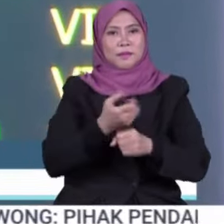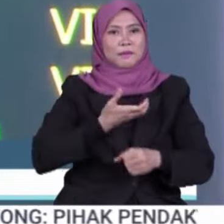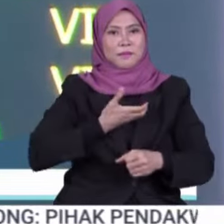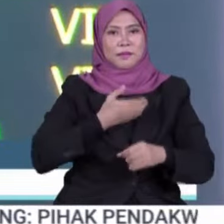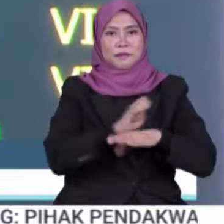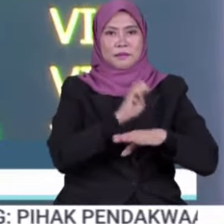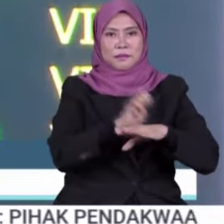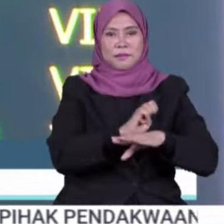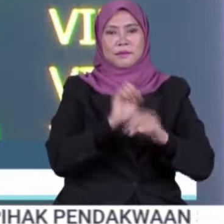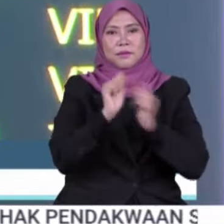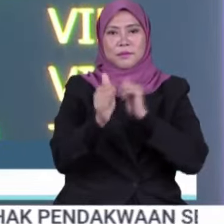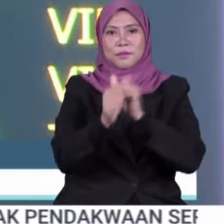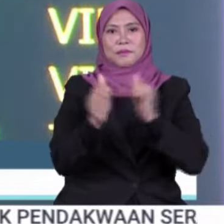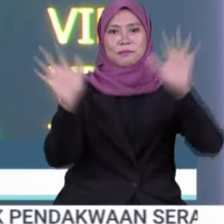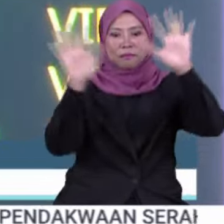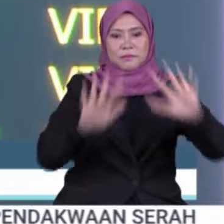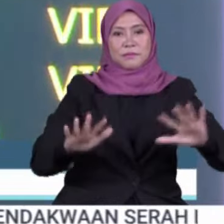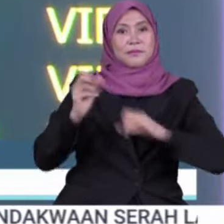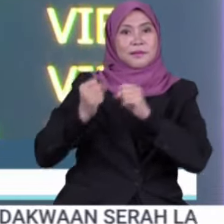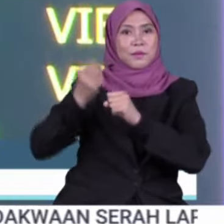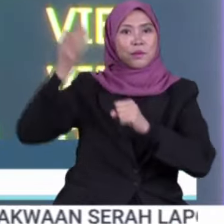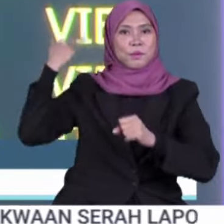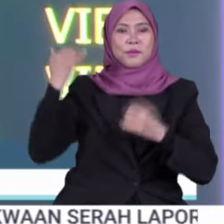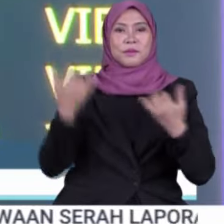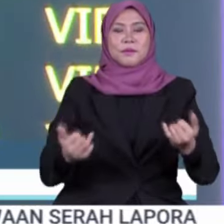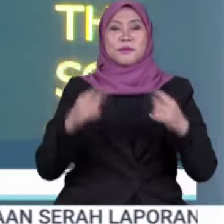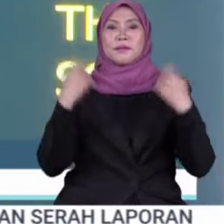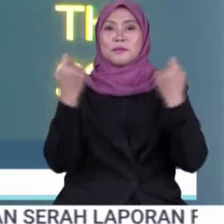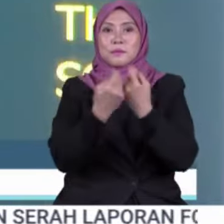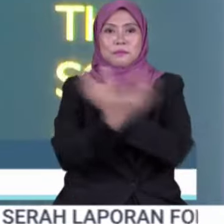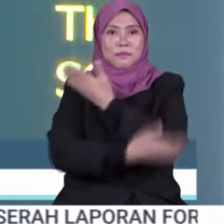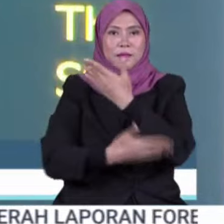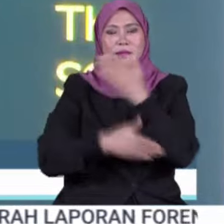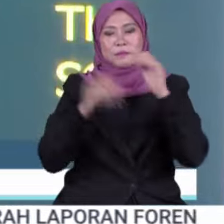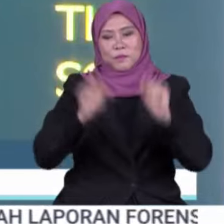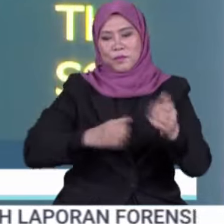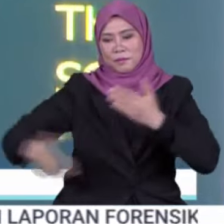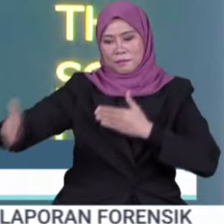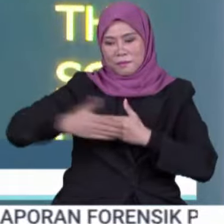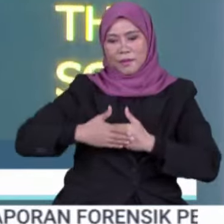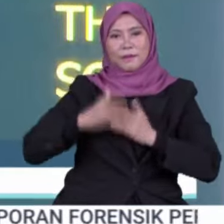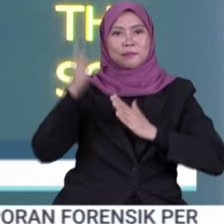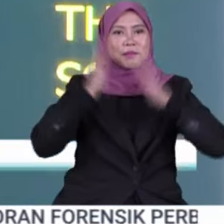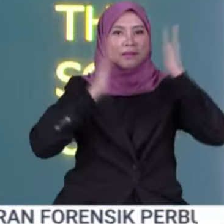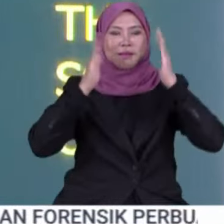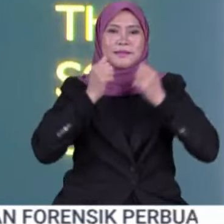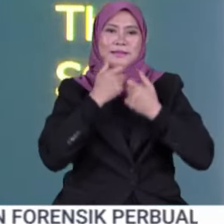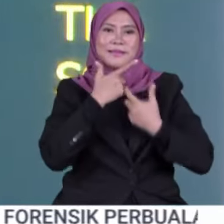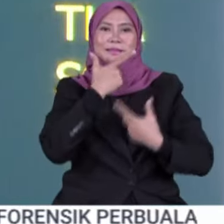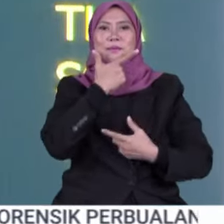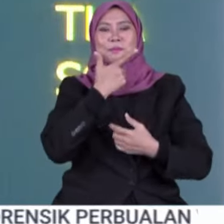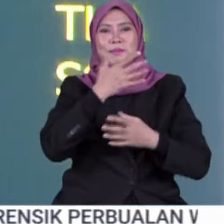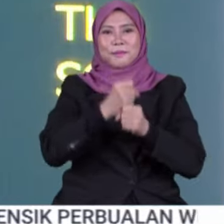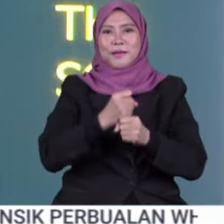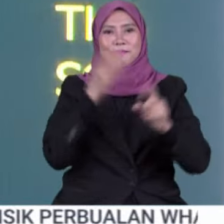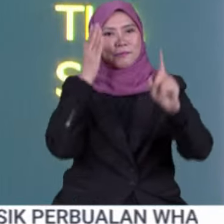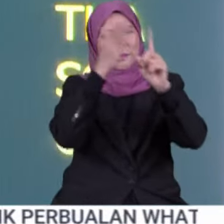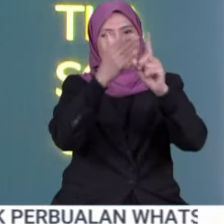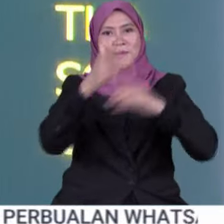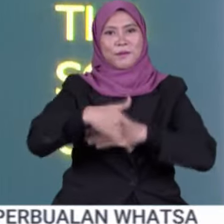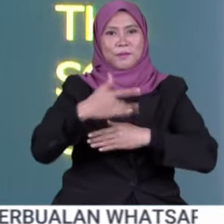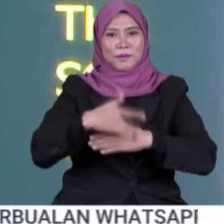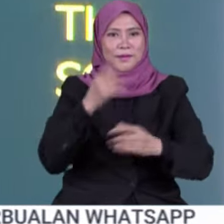di Sukan SEA Vietnam tahun lalu. Dengan ini, skuad terjun negara boleh pulang ke tanah air dengan senyuman selepas mencapai sasaran